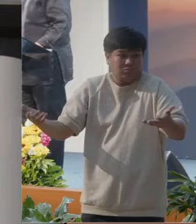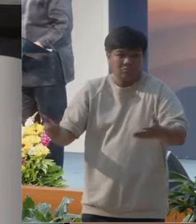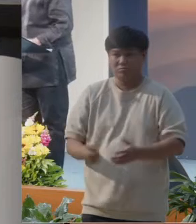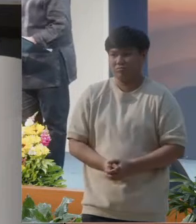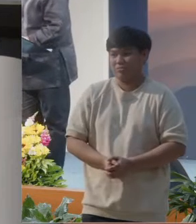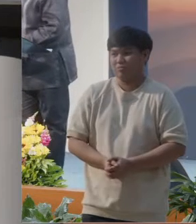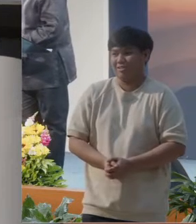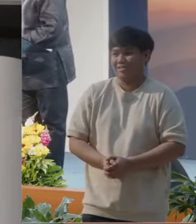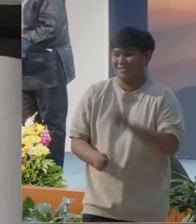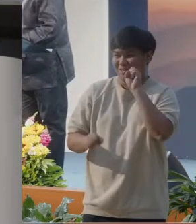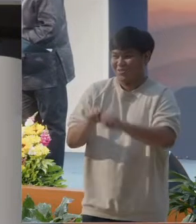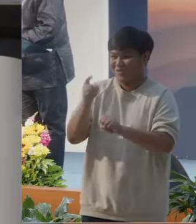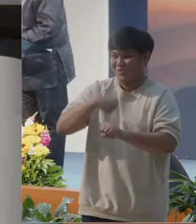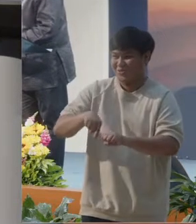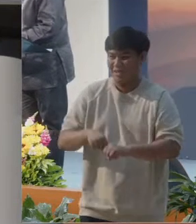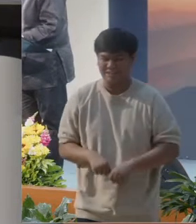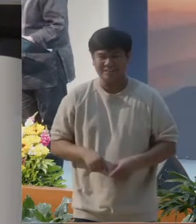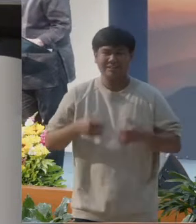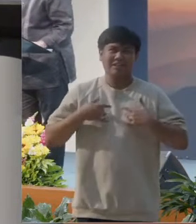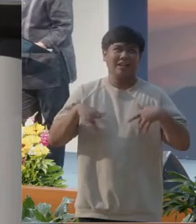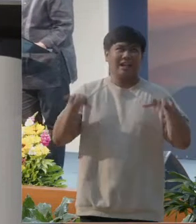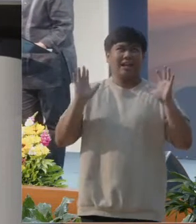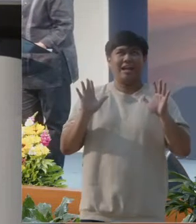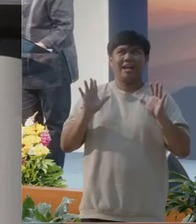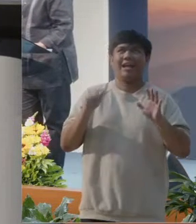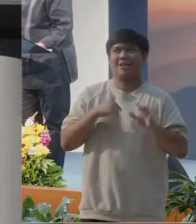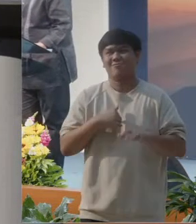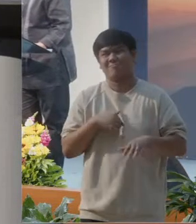At doon po tayo nadadapa.